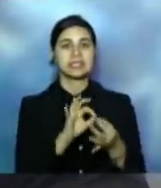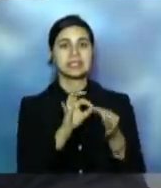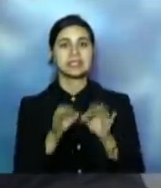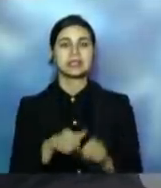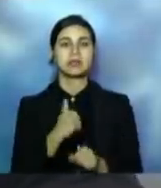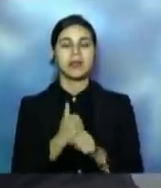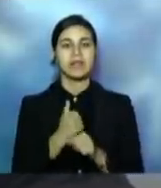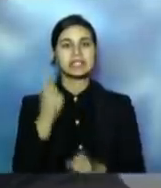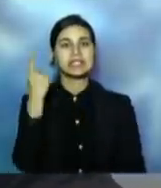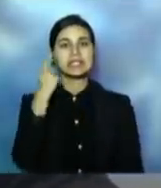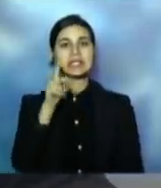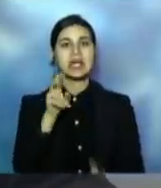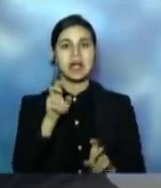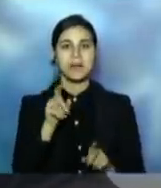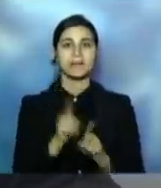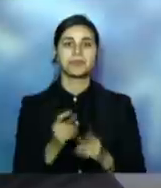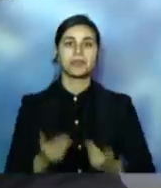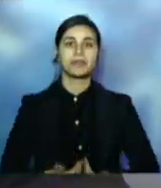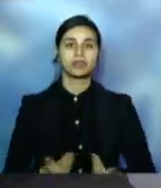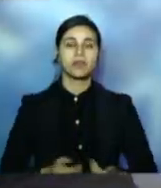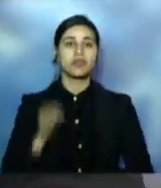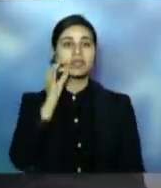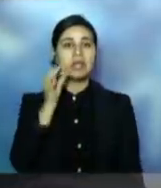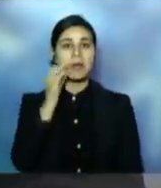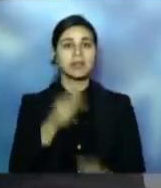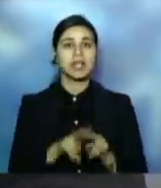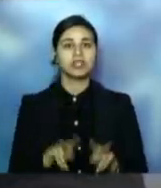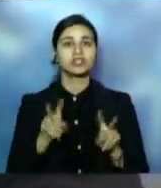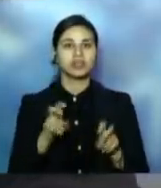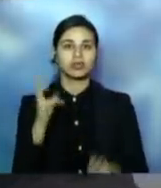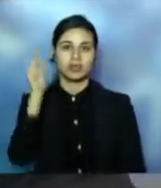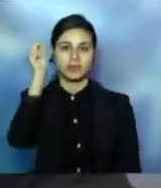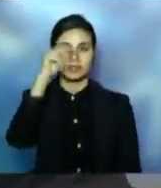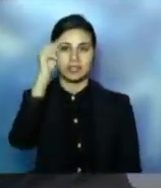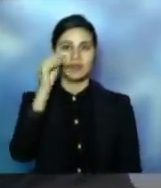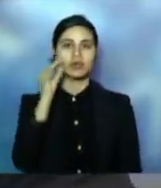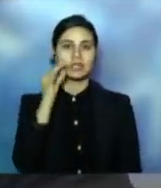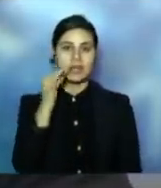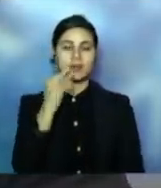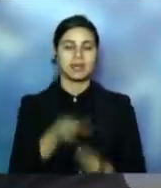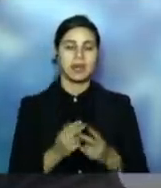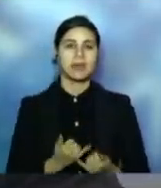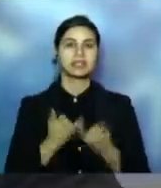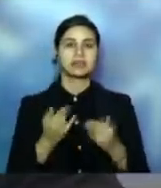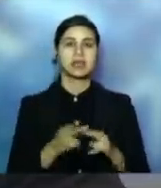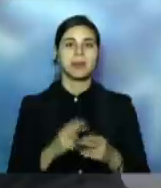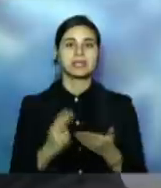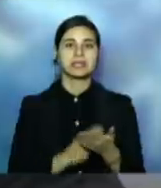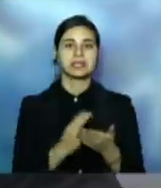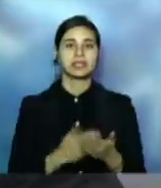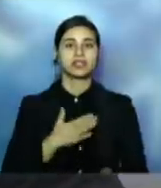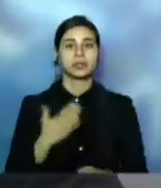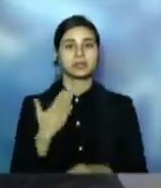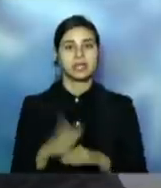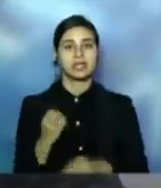მთავარი იდეა გახლავთ: ვიცხოვროთ დიაბეტით, ეს ნიშნავს ვისწავლოთ დიაბეტი. ამას ეძღვნება ეს წიგნი. ჩემს გარდა მას